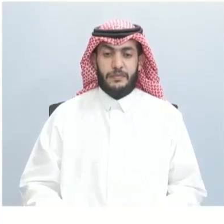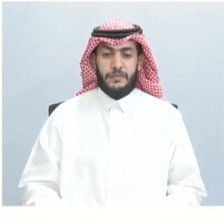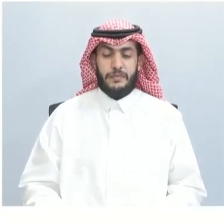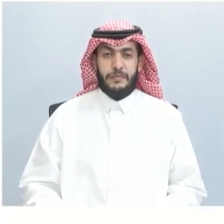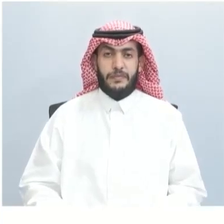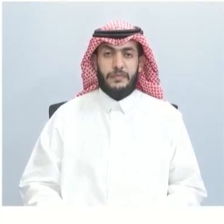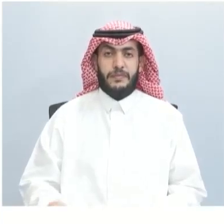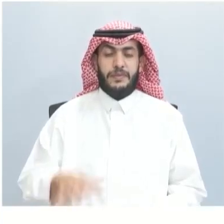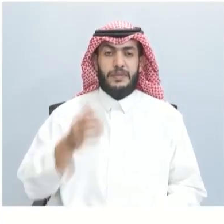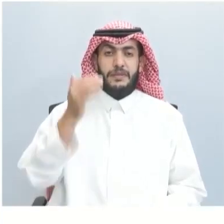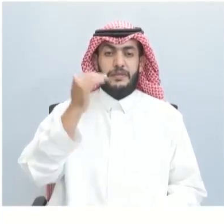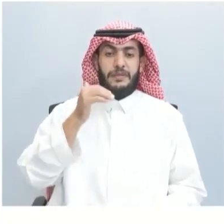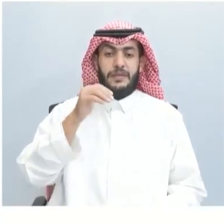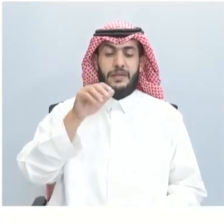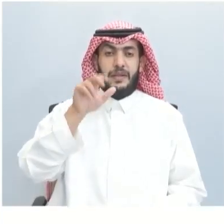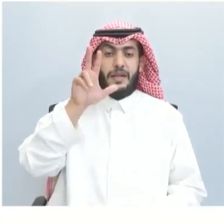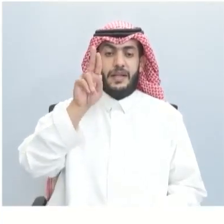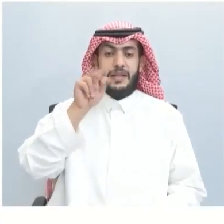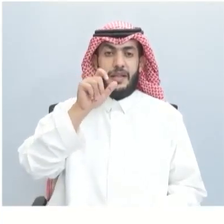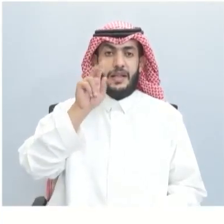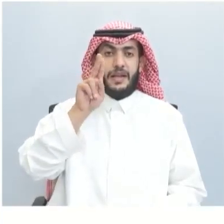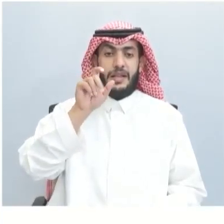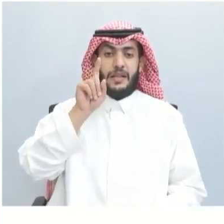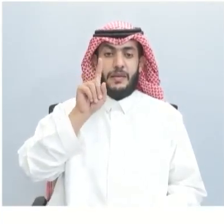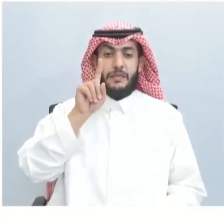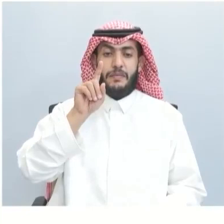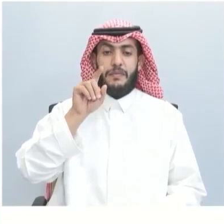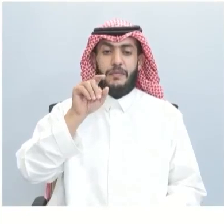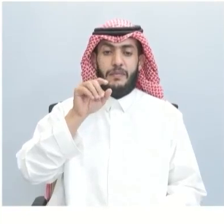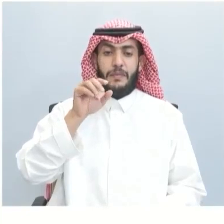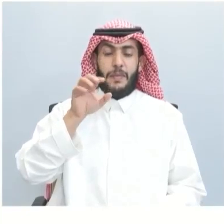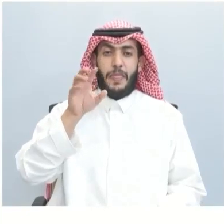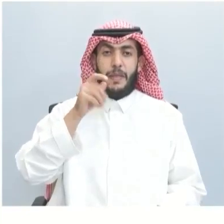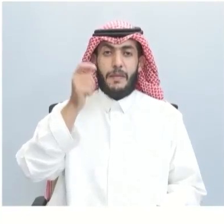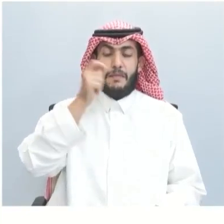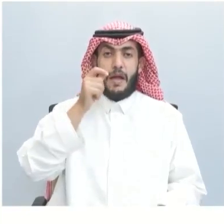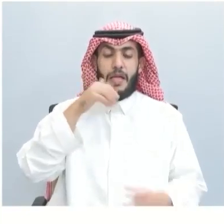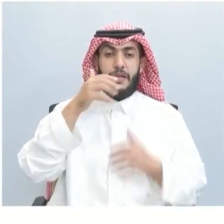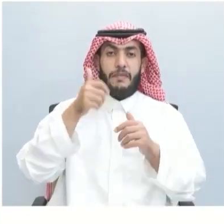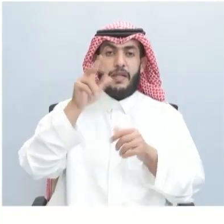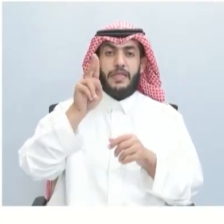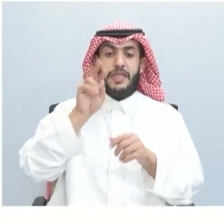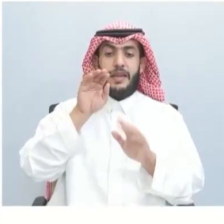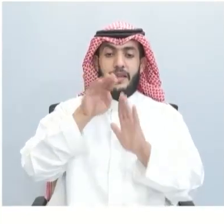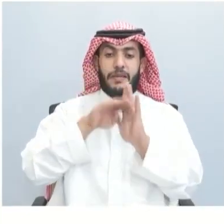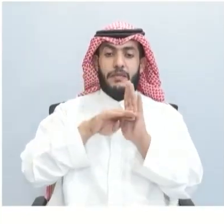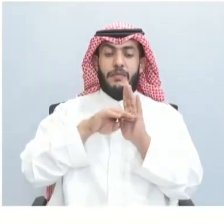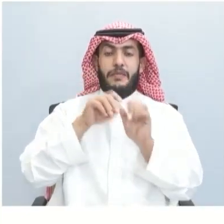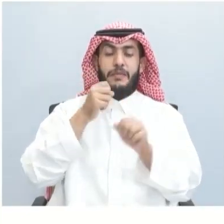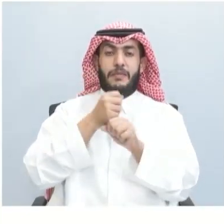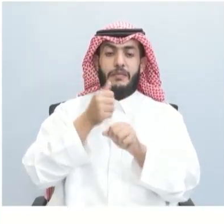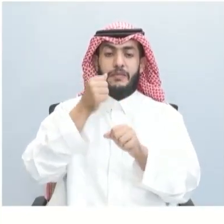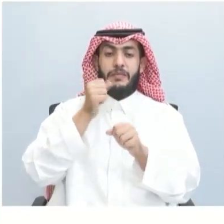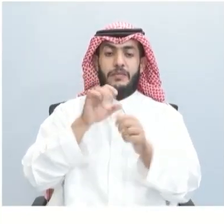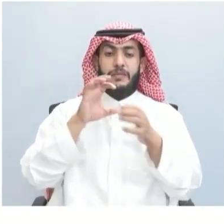صله ايضا تعمل محركات البحث عن طريق الترتيب وهي عمليه ترتيب نتائج البحث حسب